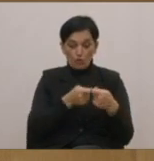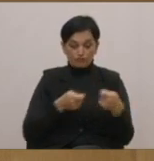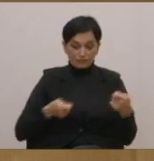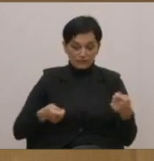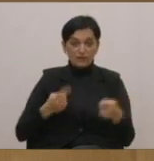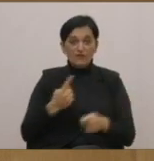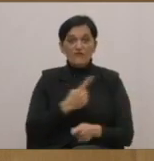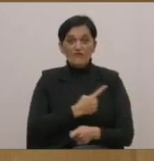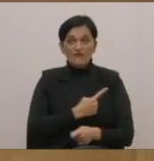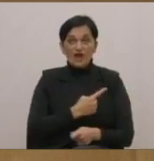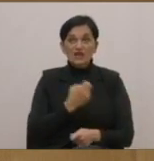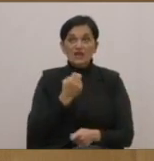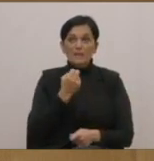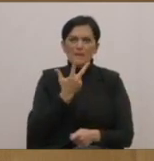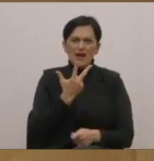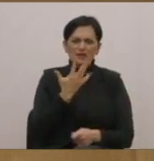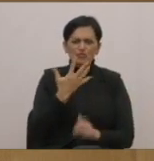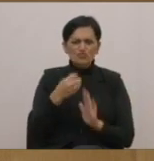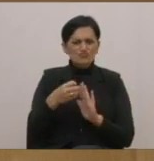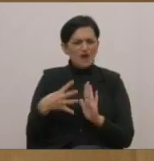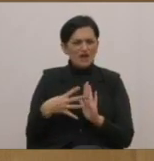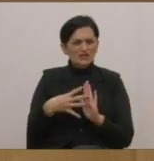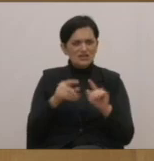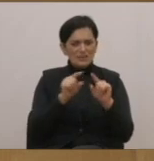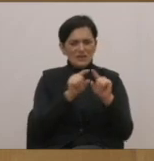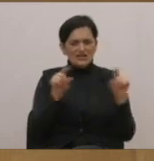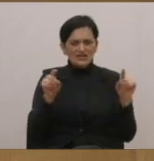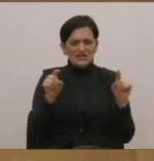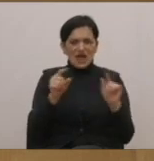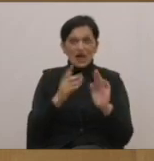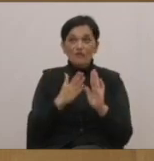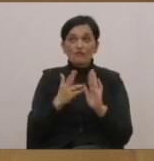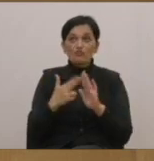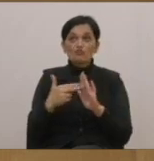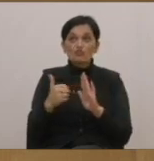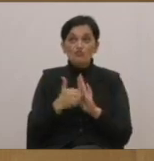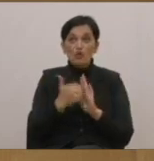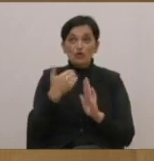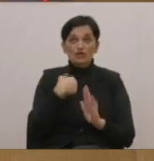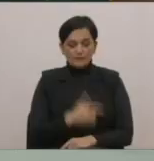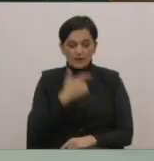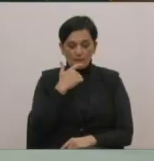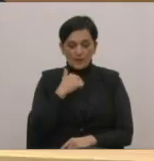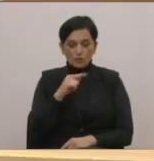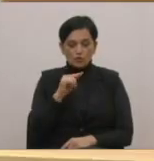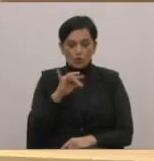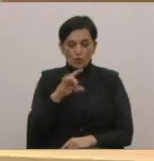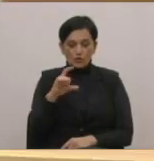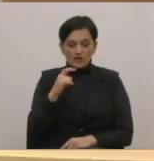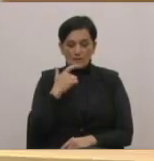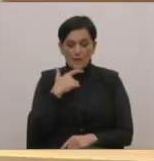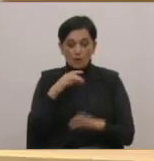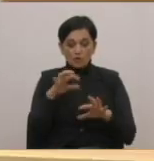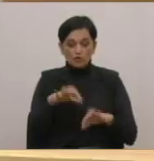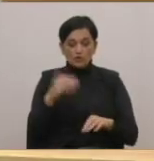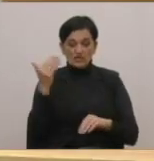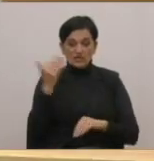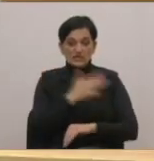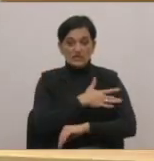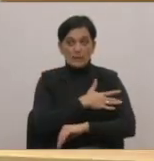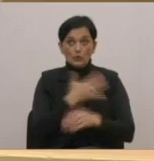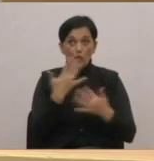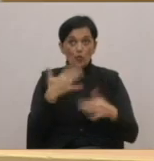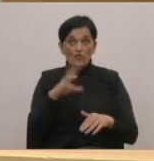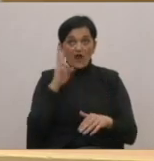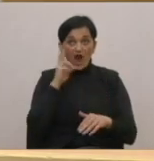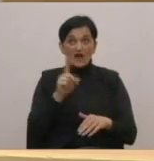velodebi, romelia, mecametot, mecamete, taus, bodișit, cuentat, pedezi, ar noștri, rogoș, tebit. Patru ani, taus, domnul Rizam Sahura, bitu, garuici,